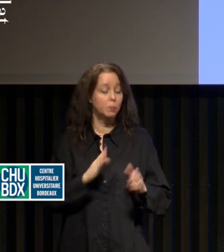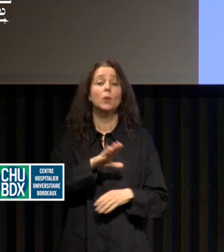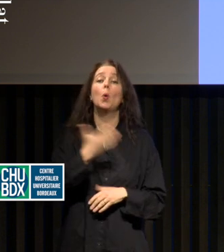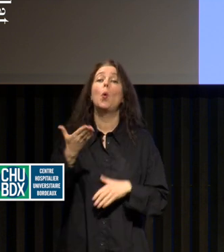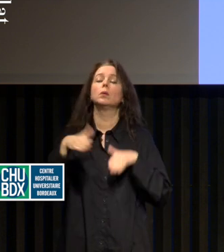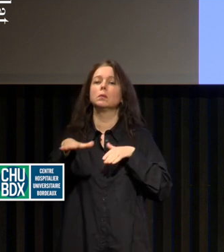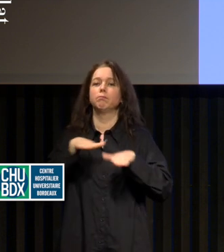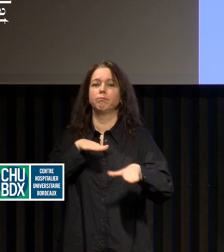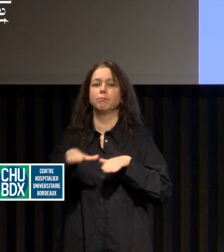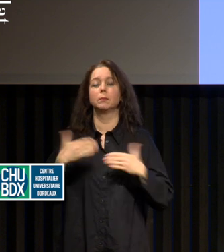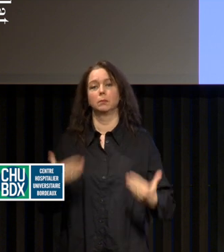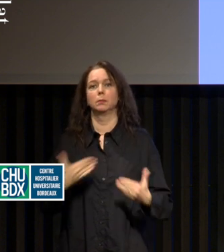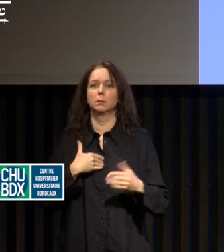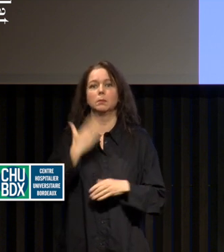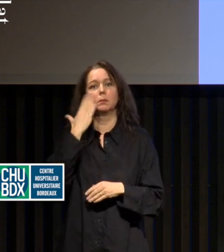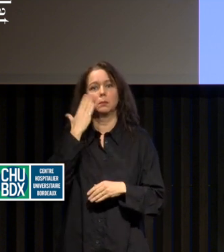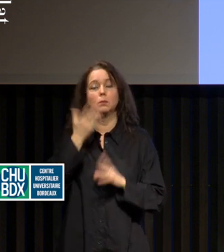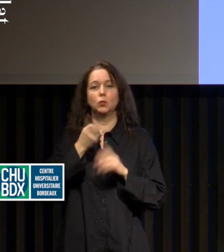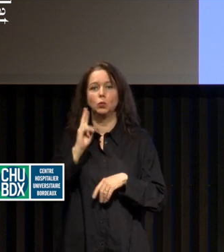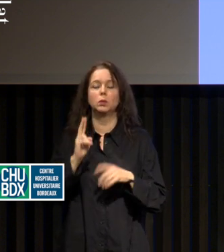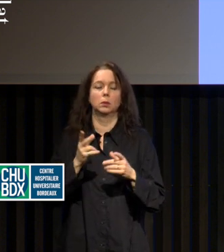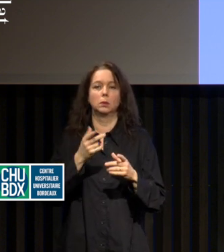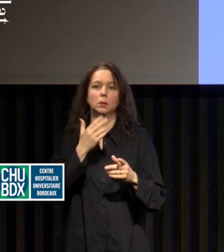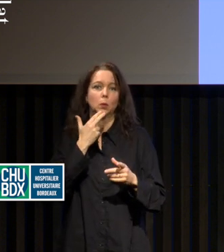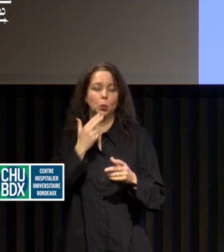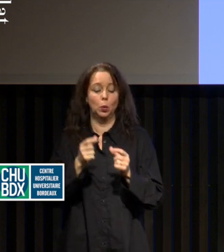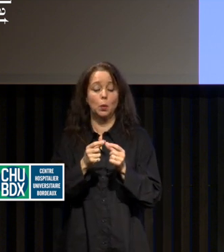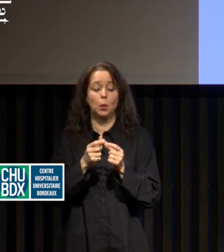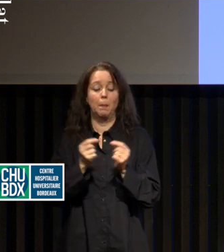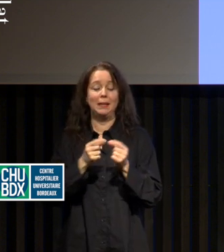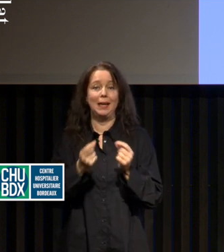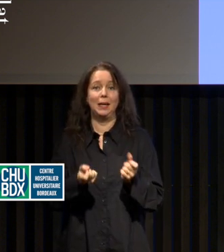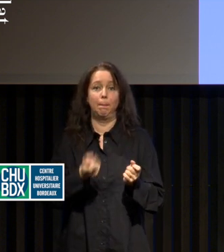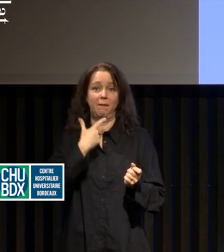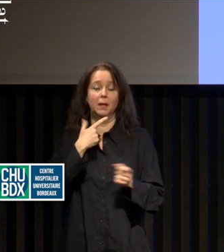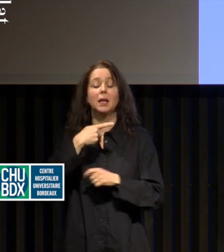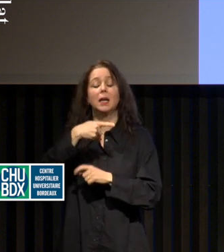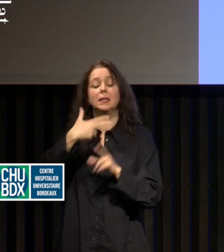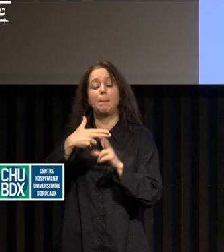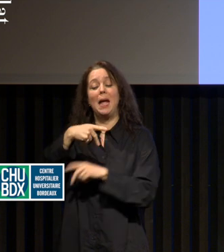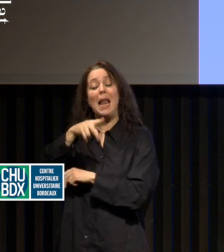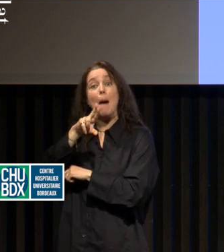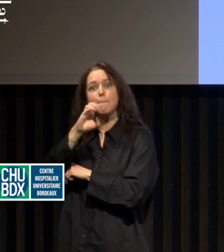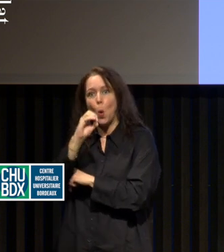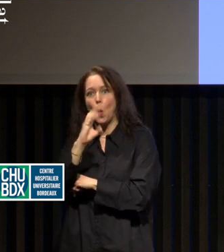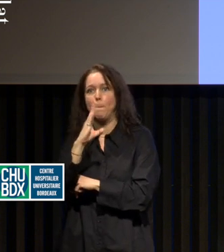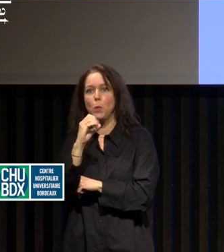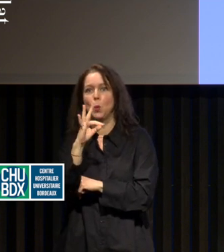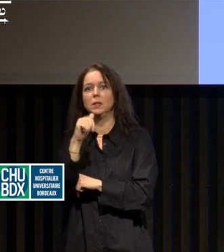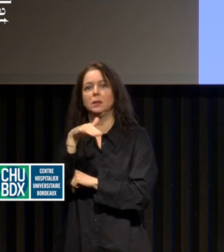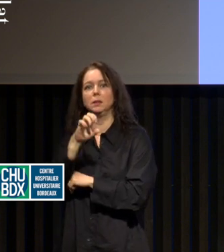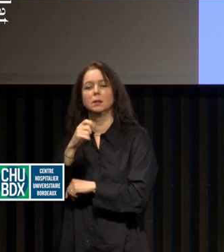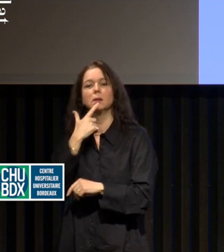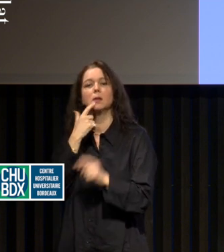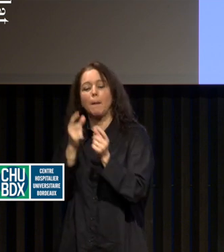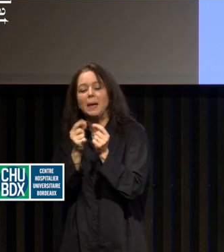celui-là, il est assez à la mode et assez connu, ça va être l'ingestion de bactéries. C'est ce qu'on appelle un probiotique. Vous allez ingérer une bactérie vivante.